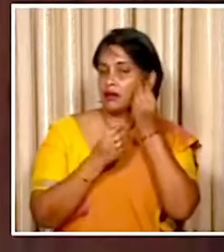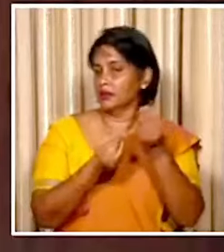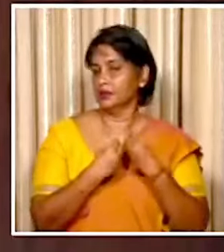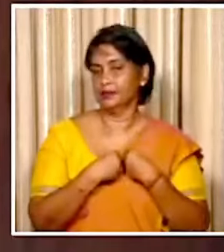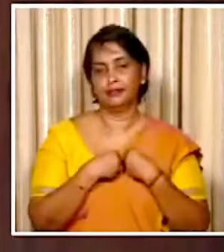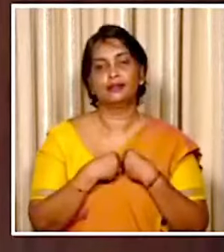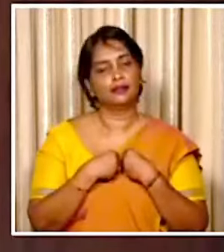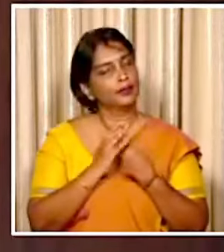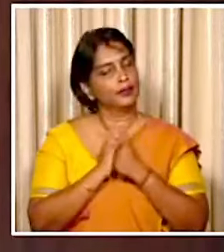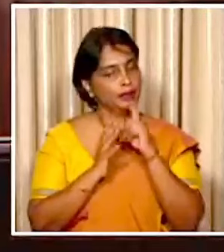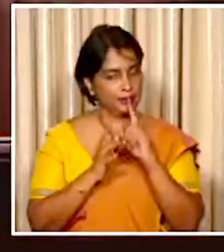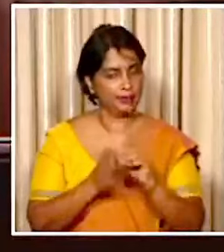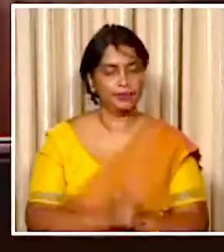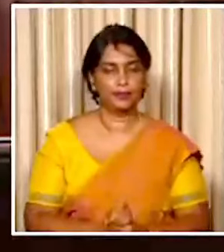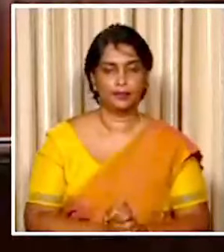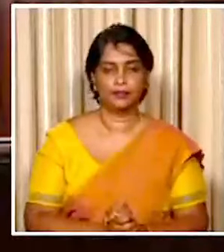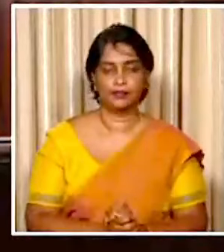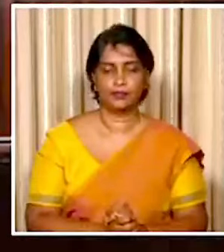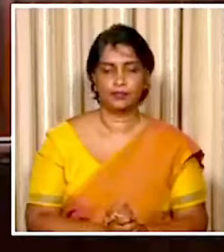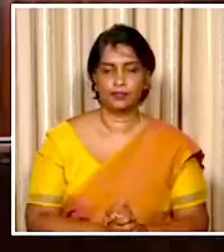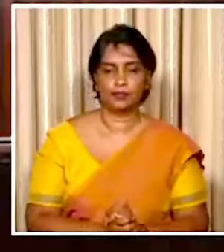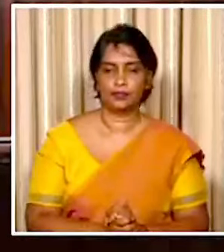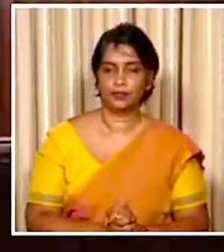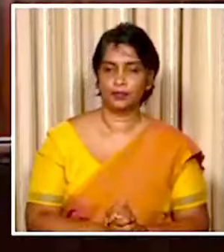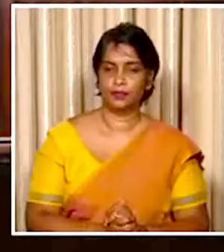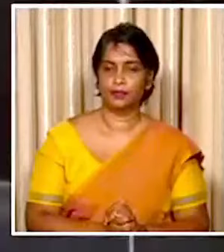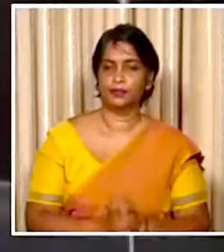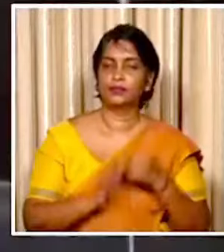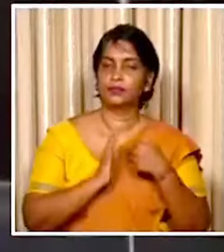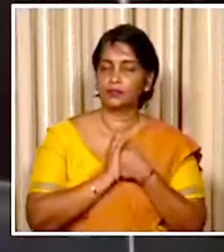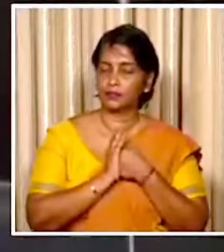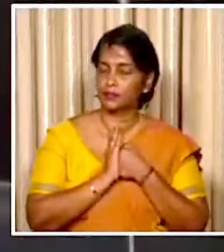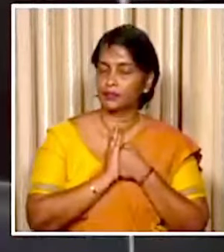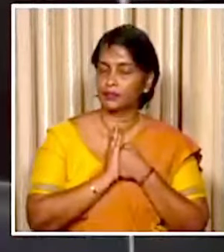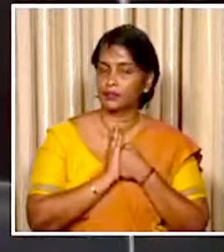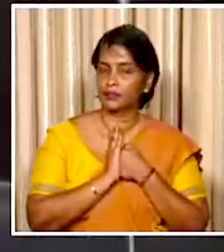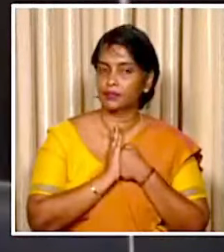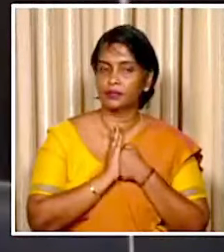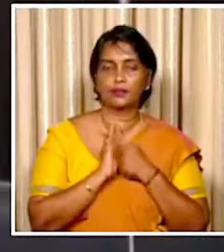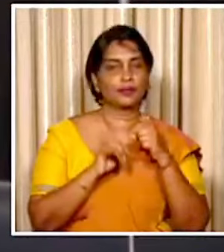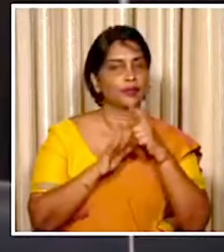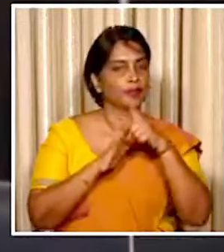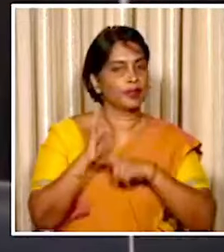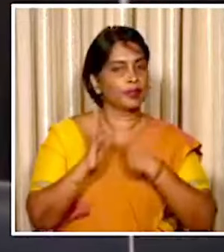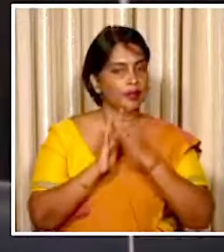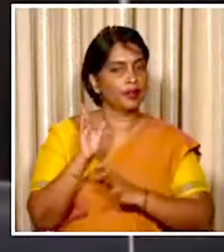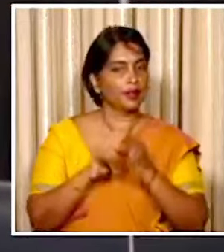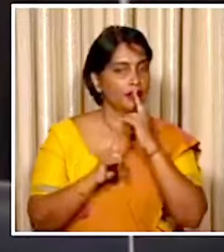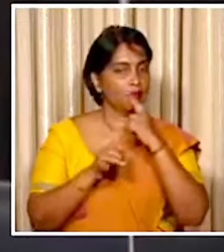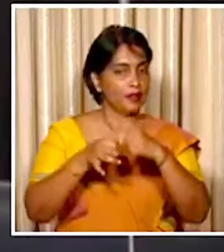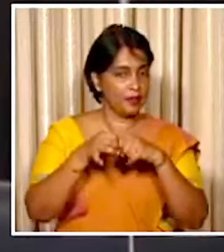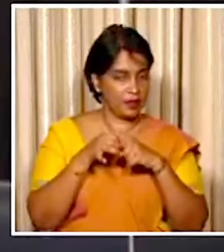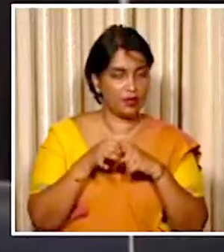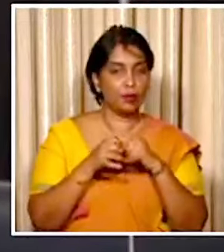කියලා ගෞරවයෙන් ඉල්ලනවා හරි බොහොම ස්තුතියි සභානායකතුමා තුමනි ගරු දයස්රි ජයසේකර මන්ත්‍රීතුමා අසලන්ද ප්‍රශ්නයට